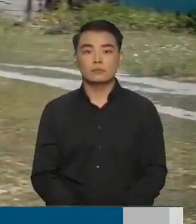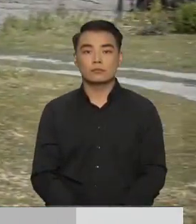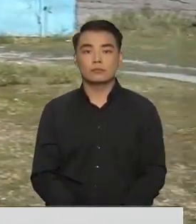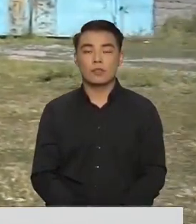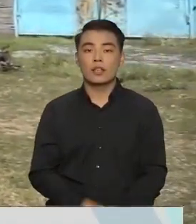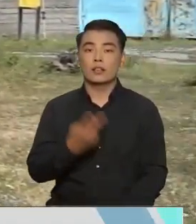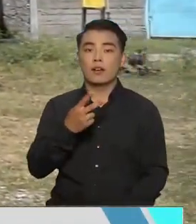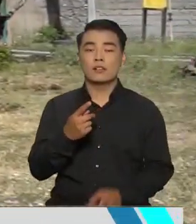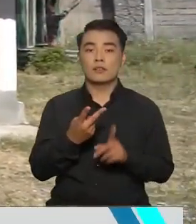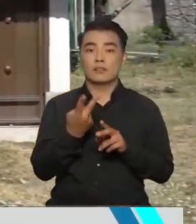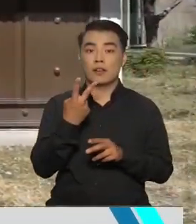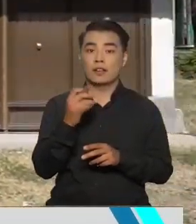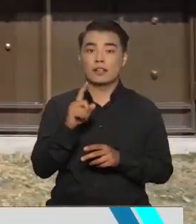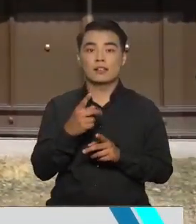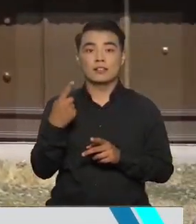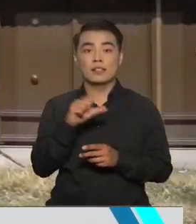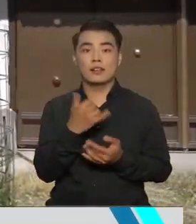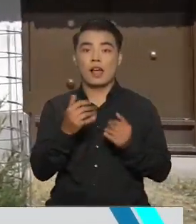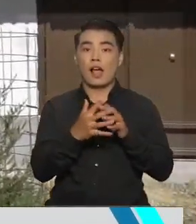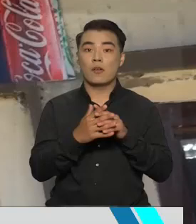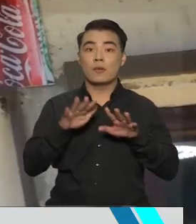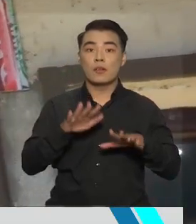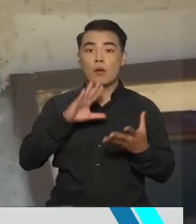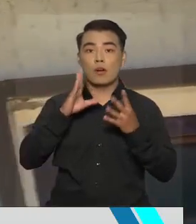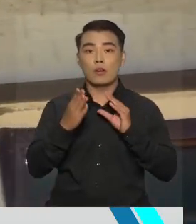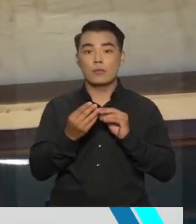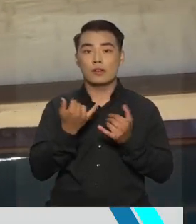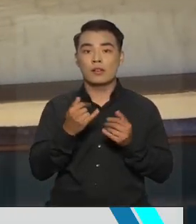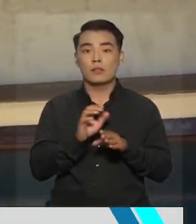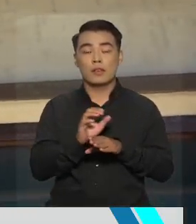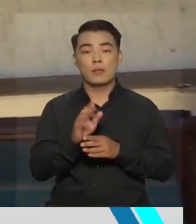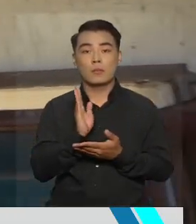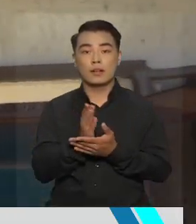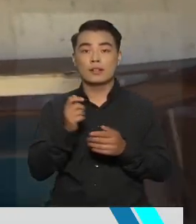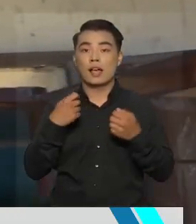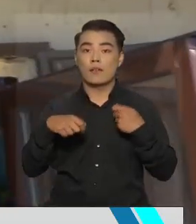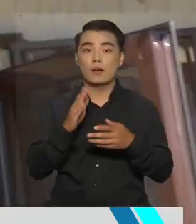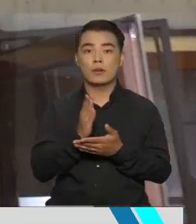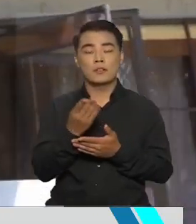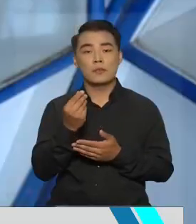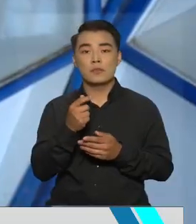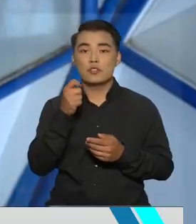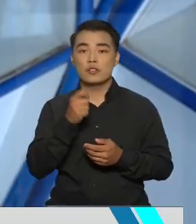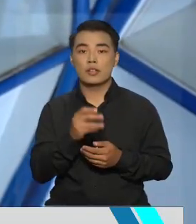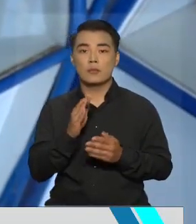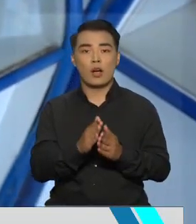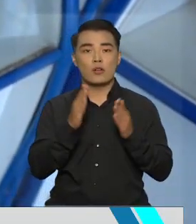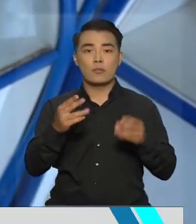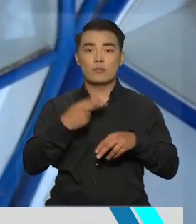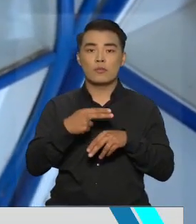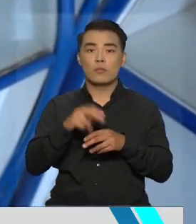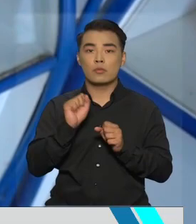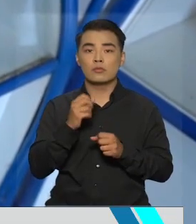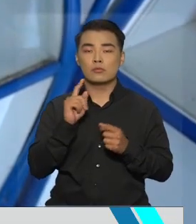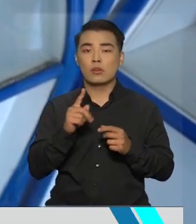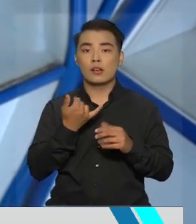два раза в неделю в свой сельский магазин нуртурия Нуржамал завозит товар цены оптимальный ассортимент большой только